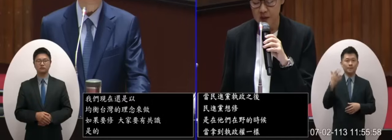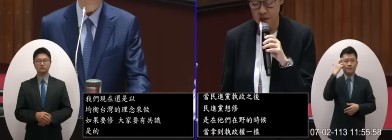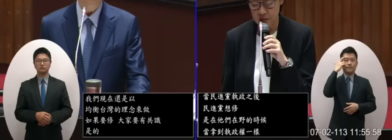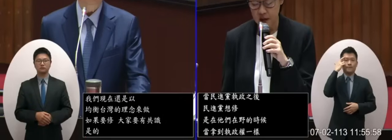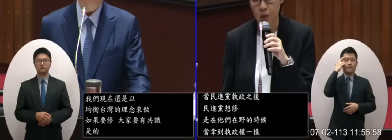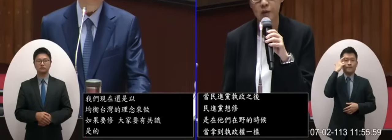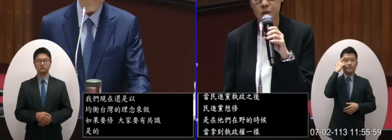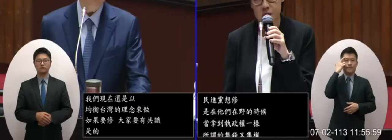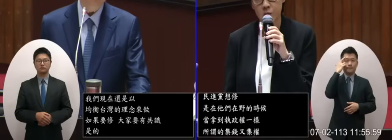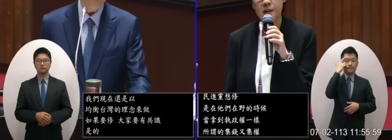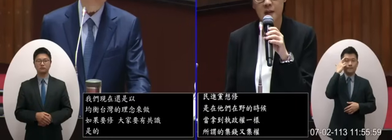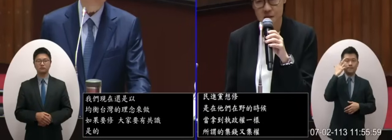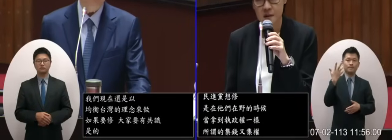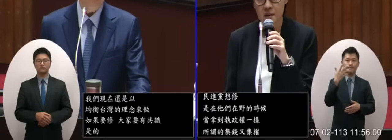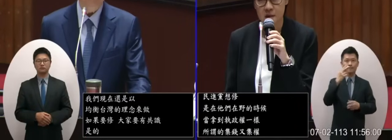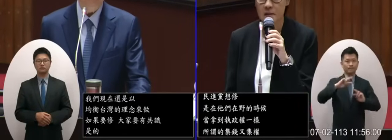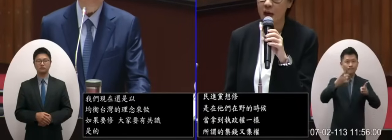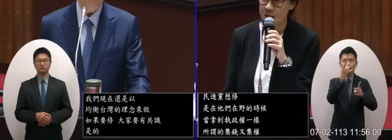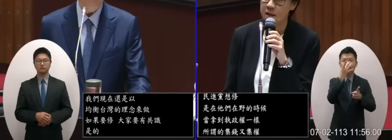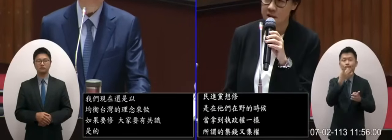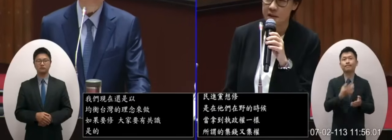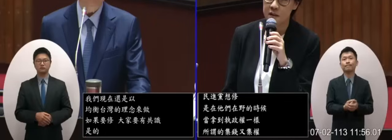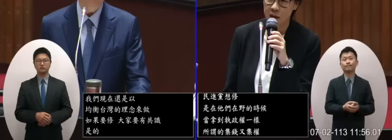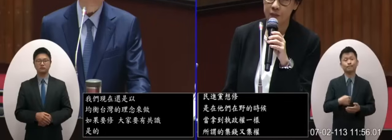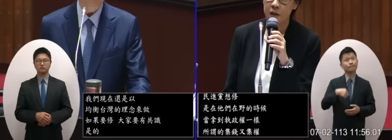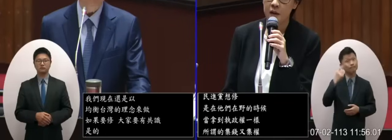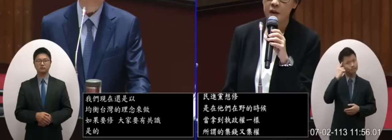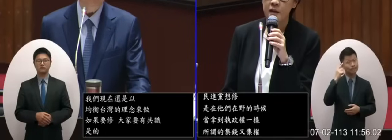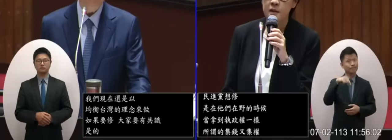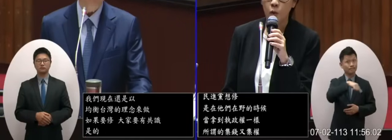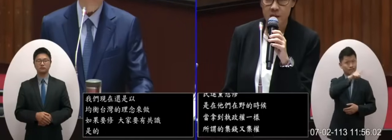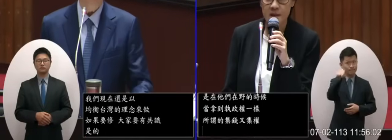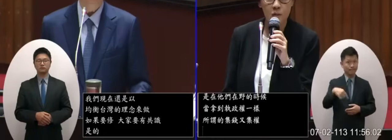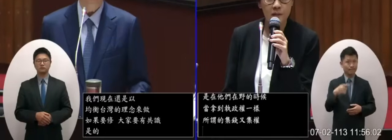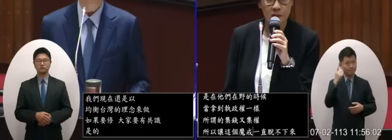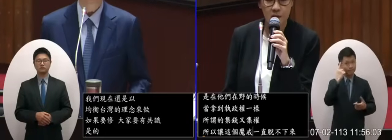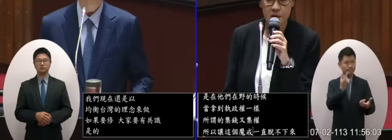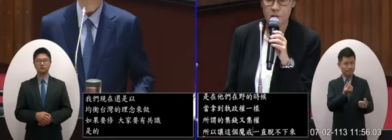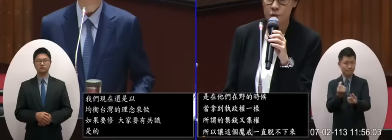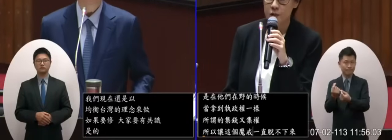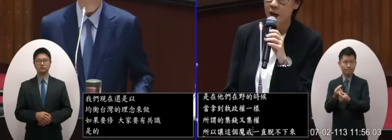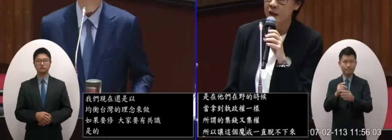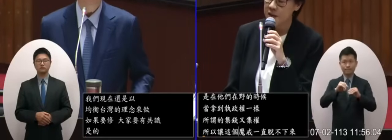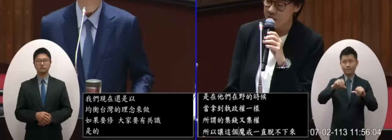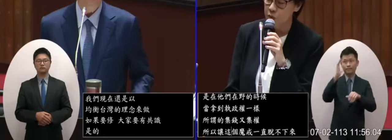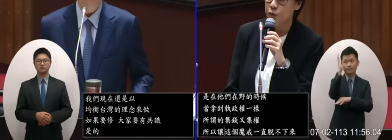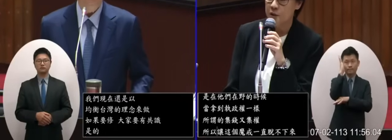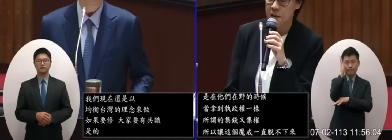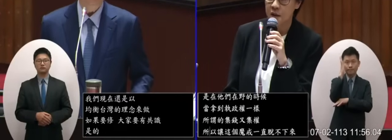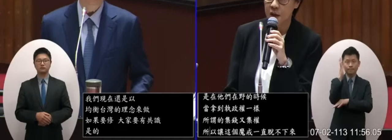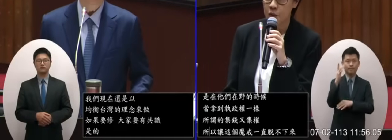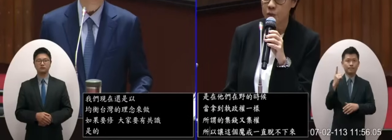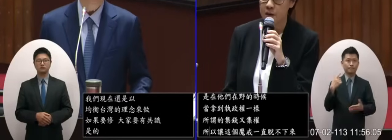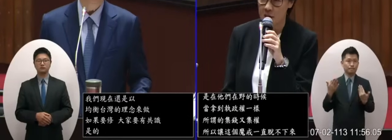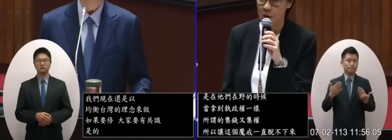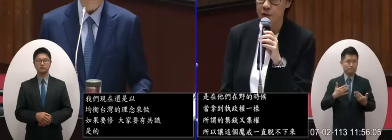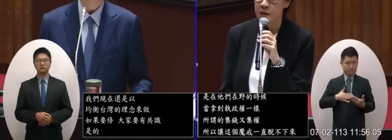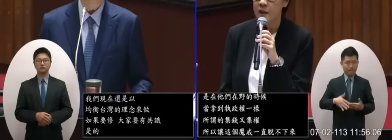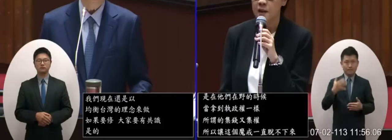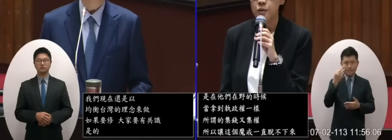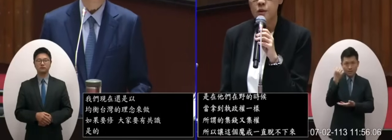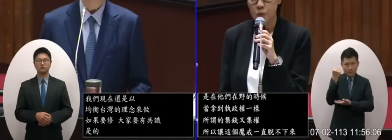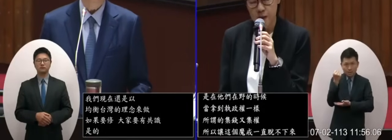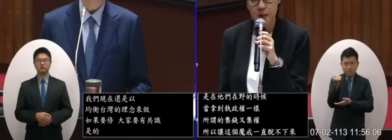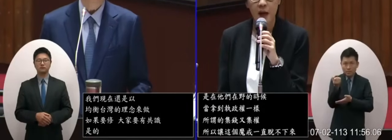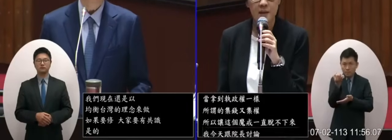今天要跟院长讨论，就是我也相信这是大家的信仰，我们也希望地方政府他很清楚的知道他有多少财